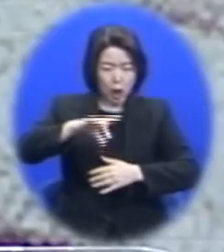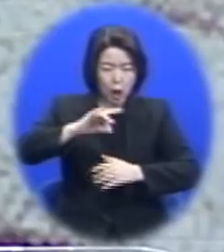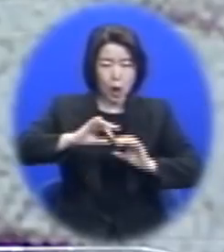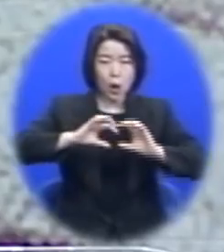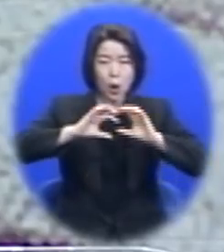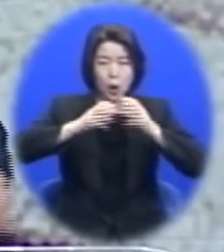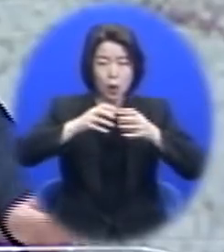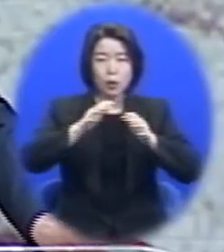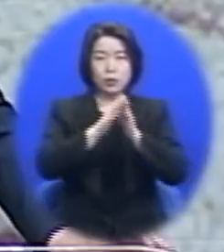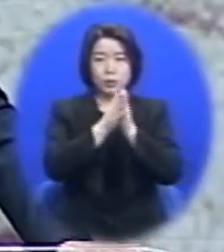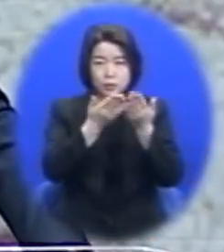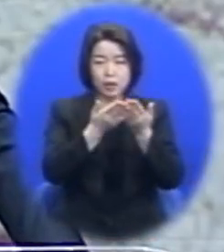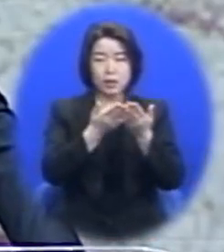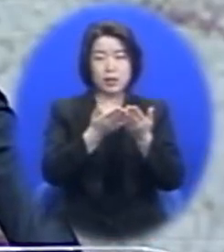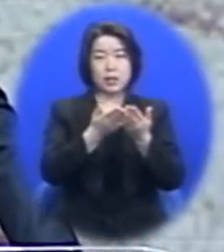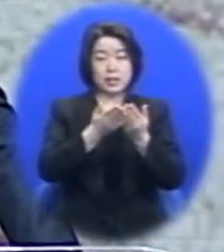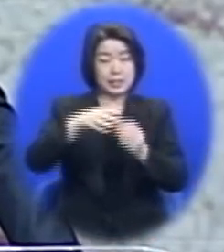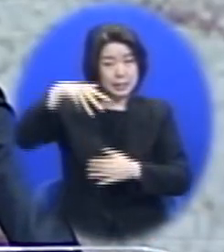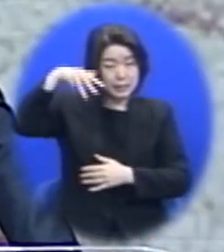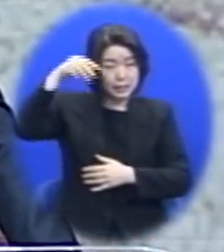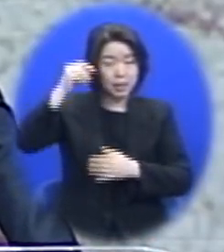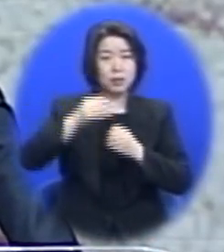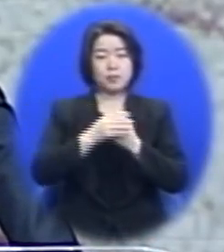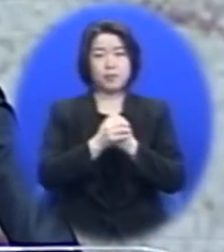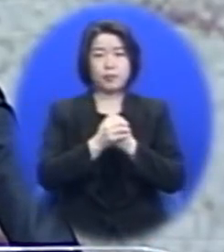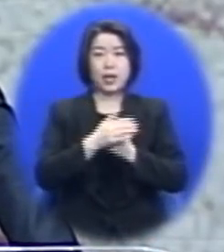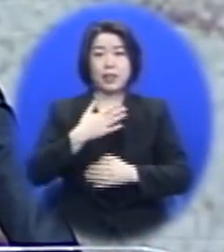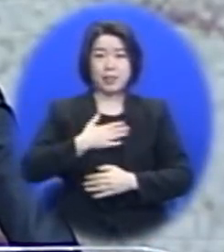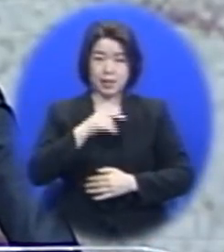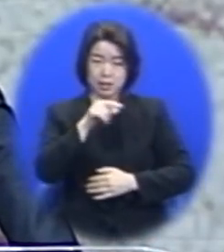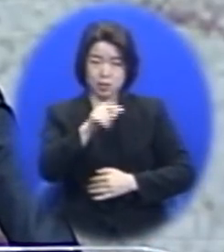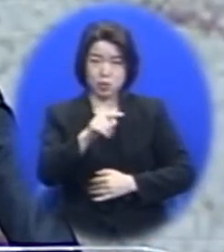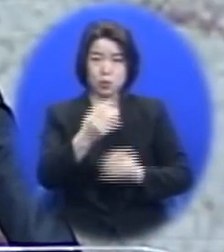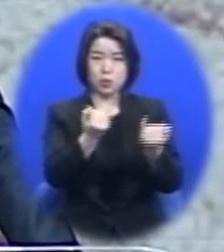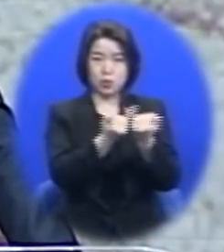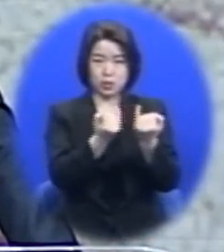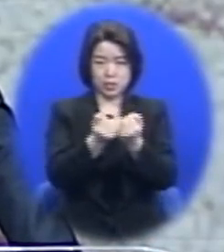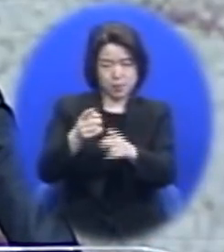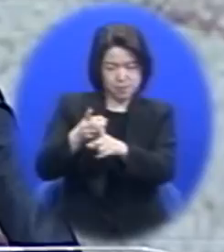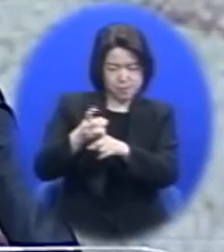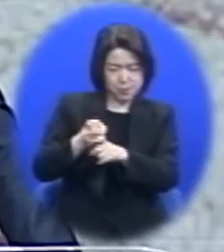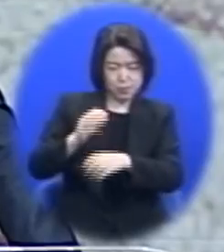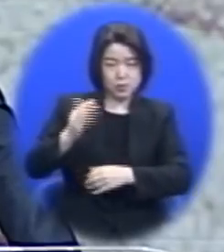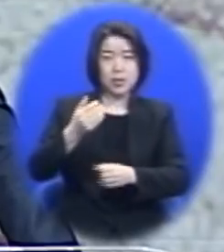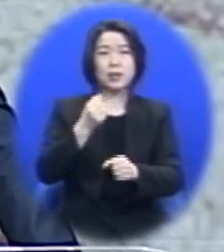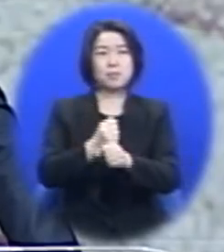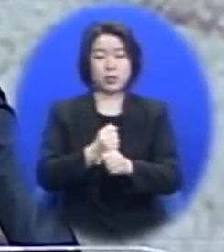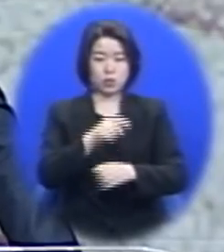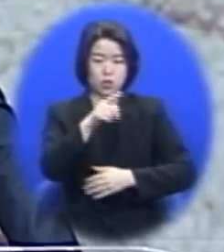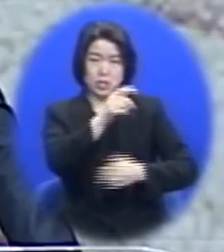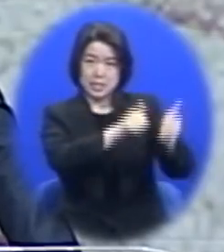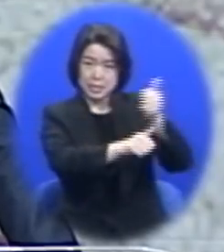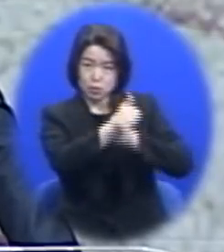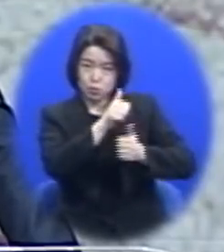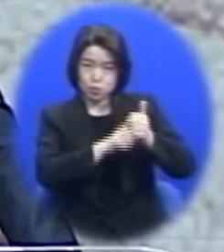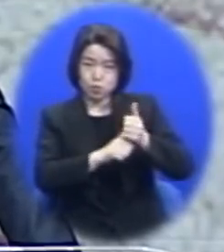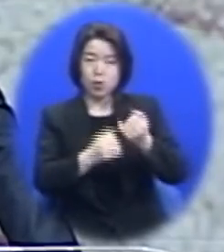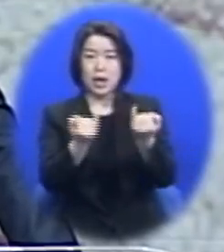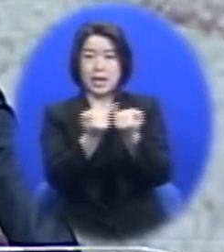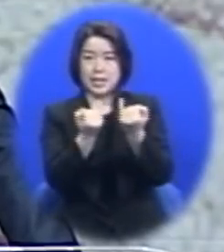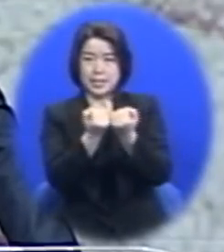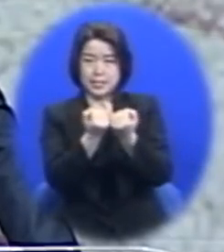있습니다 창세기 3장 15절에 내가 너로 여자와 원수가 되게 하고 내 후손도 여자의 후손과 원수가